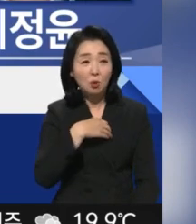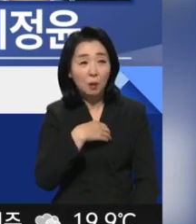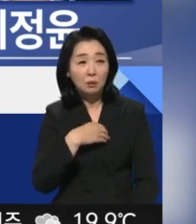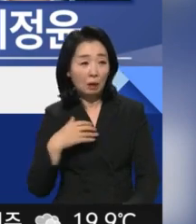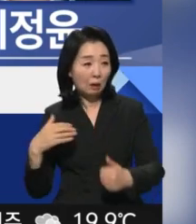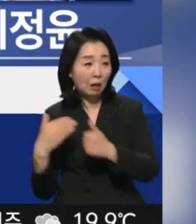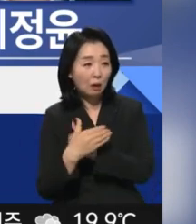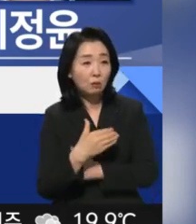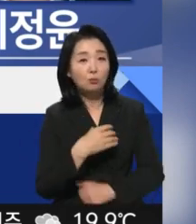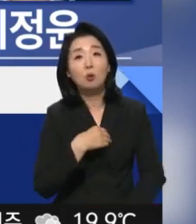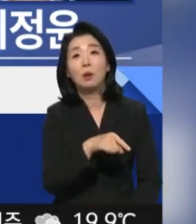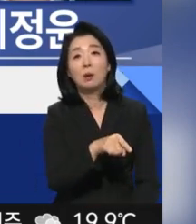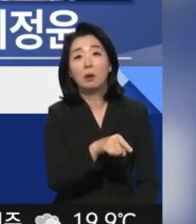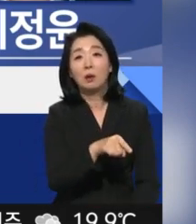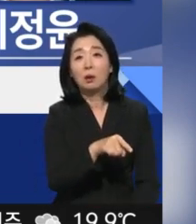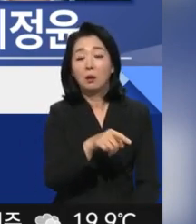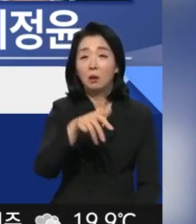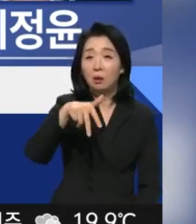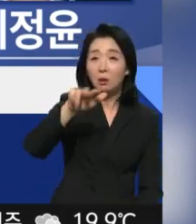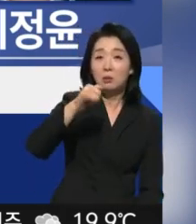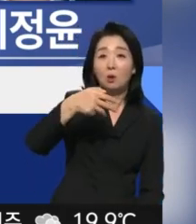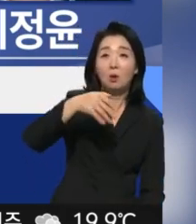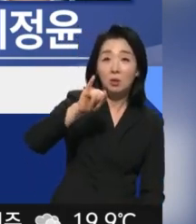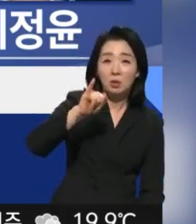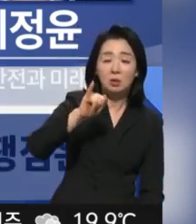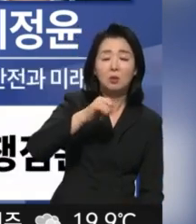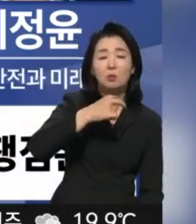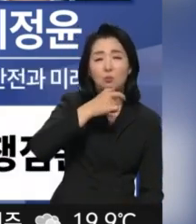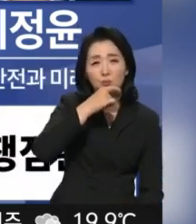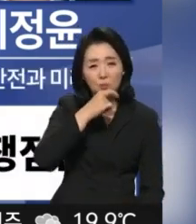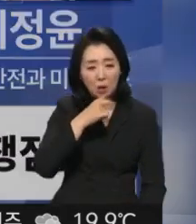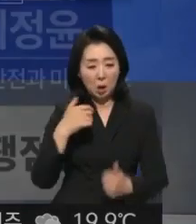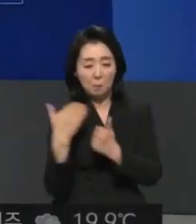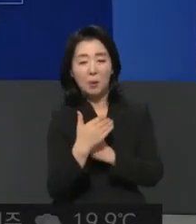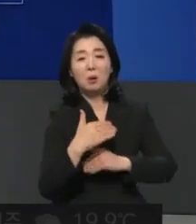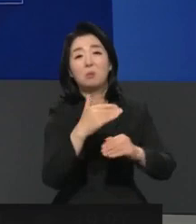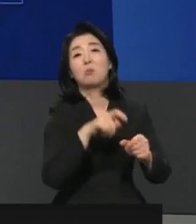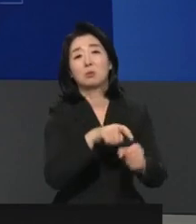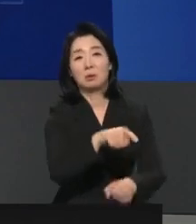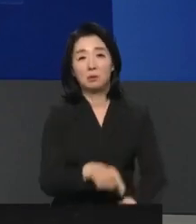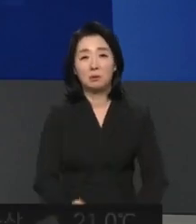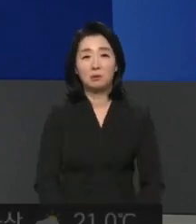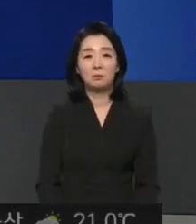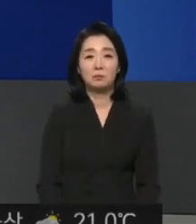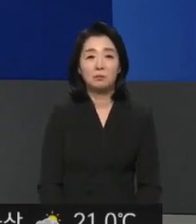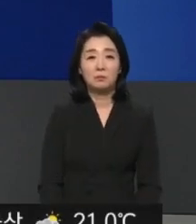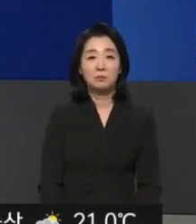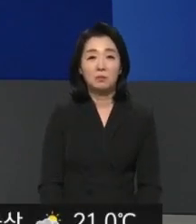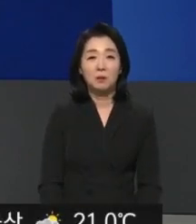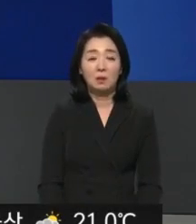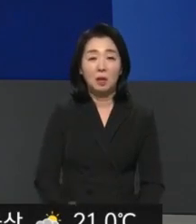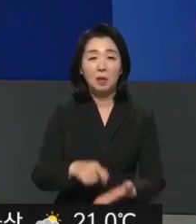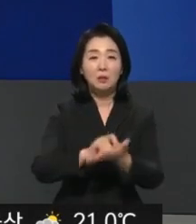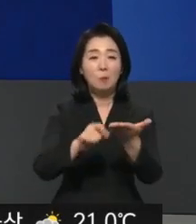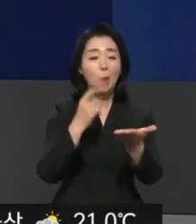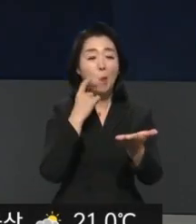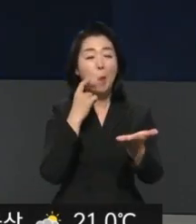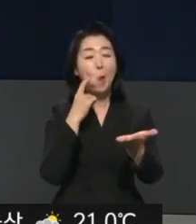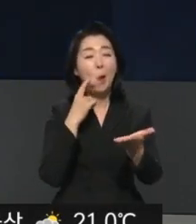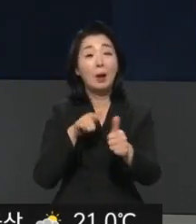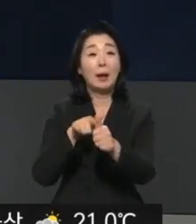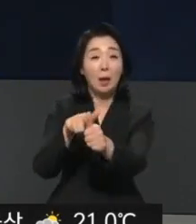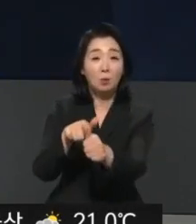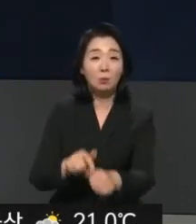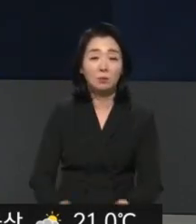그렇죠. 해버리면. 예, 핵심은 가리기 위해 수수입니다. 네, 다음 픽 허위 서명 강요입니다.